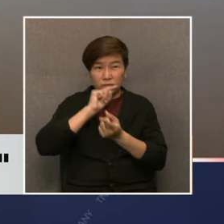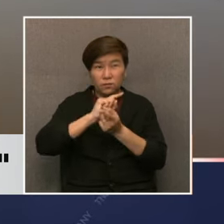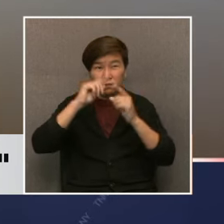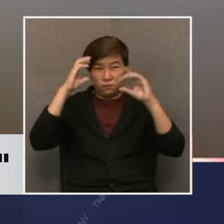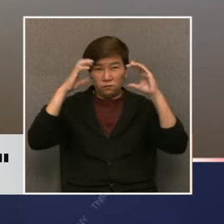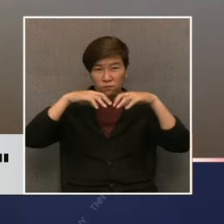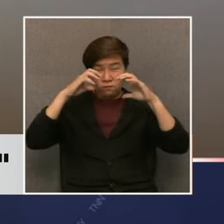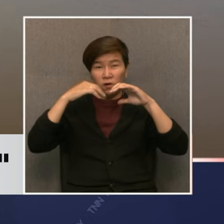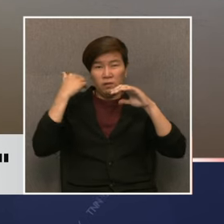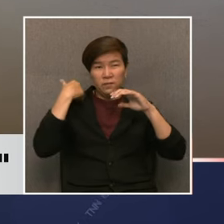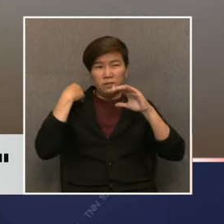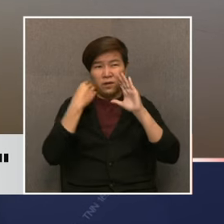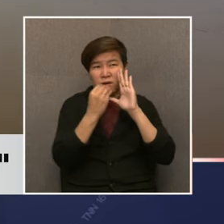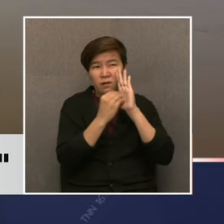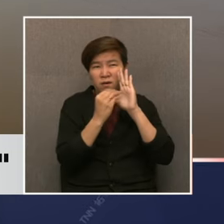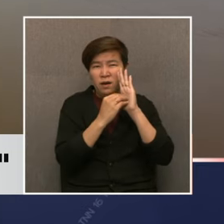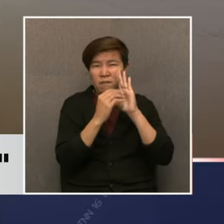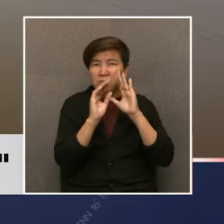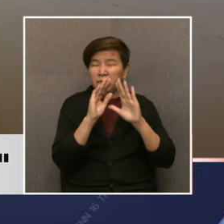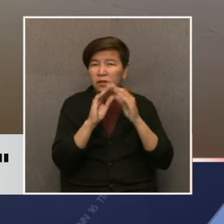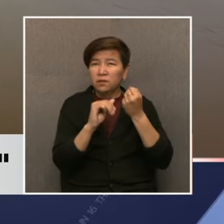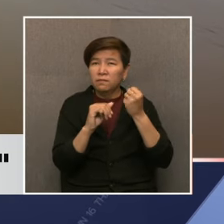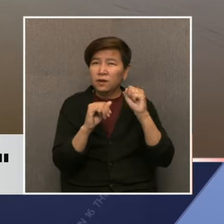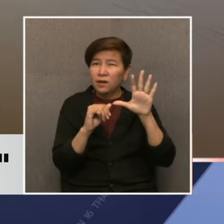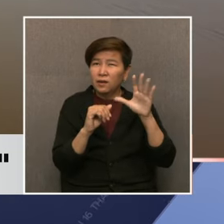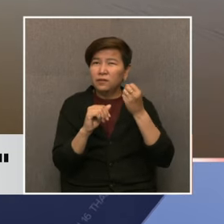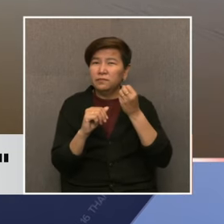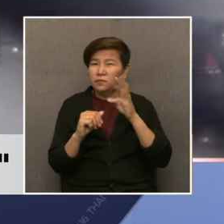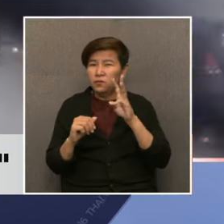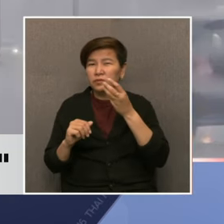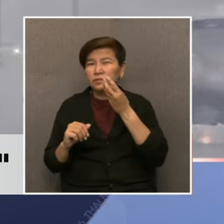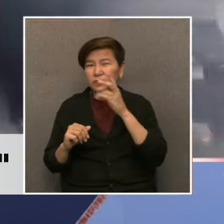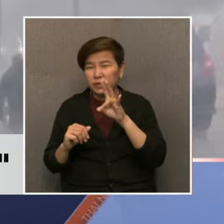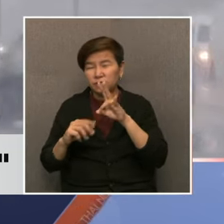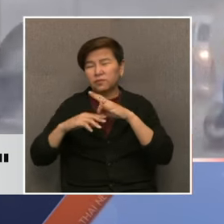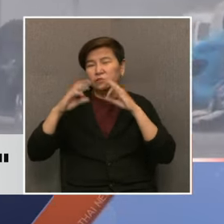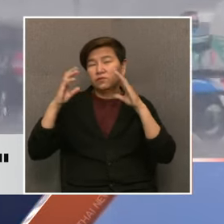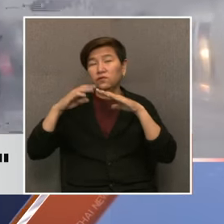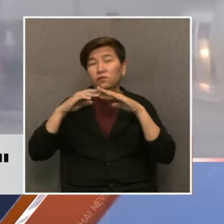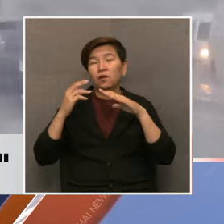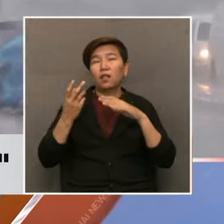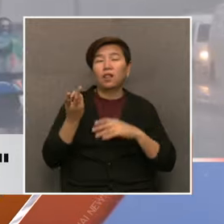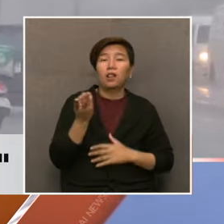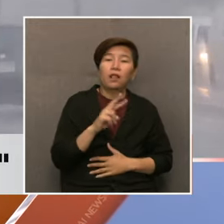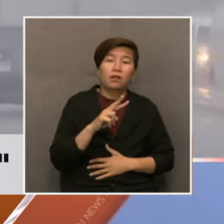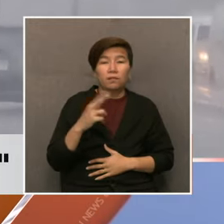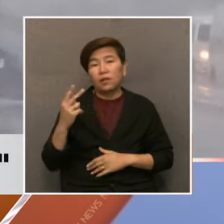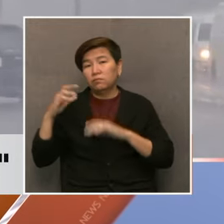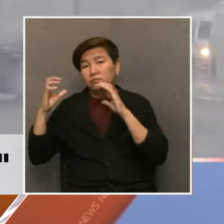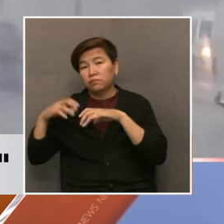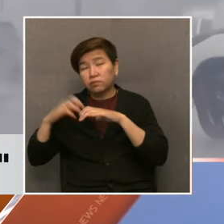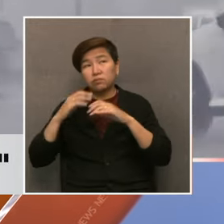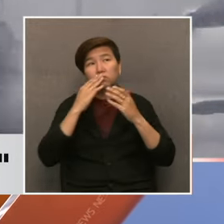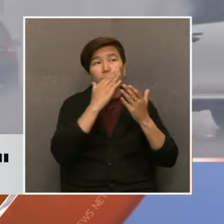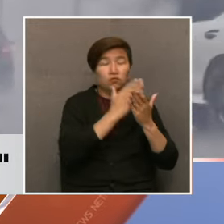งเทพมหานครเองก็ประมาณวันที่15-16-17เนี่ยน่าจะมีฝนหนักเบาสลับกันอยู่นะครับรวมทั้งปริมาณน้ำ